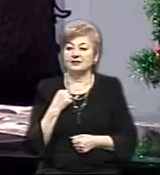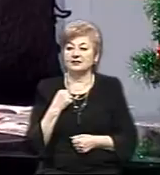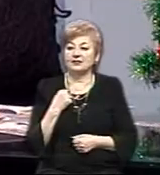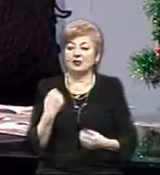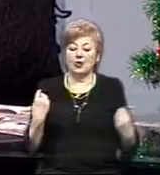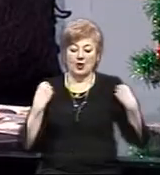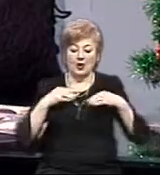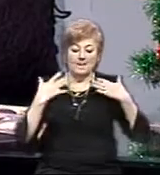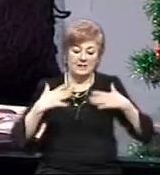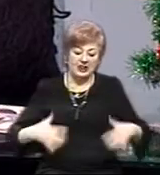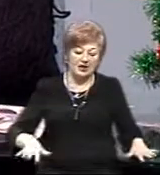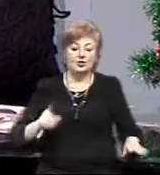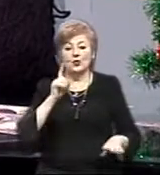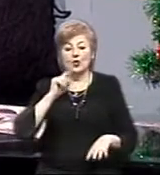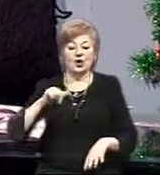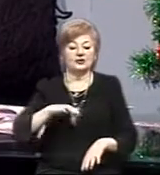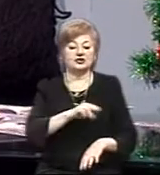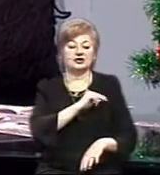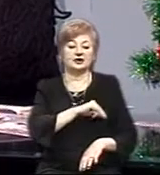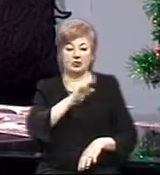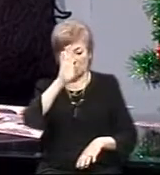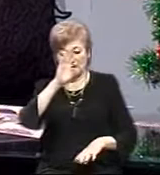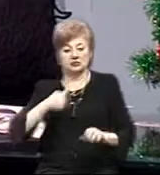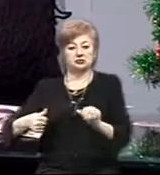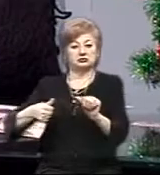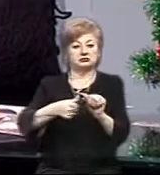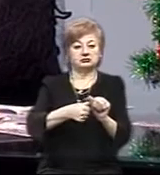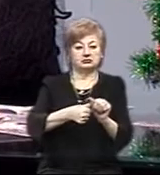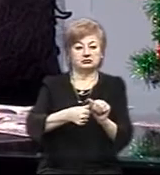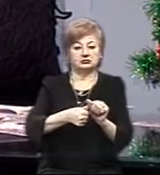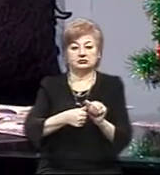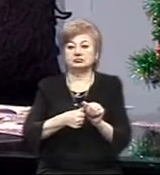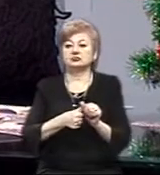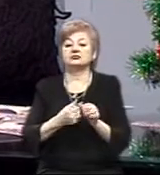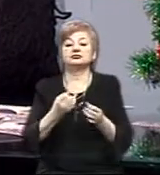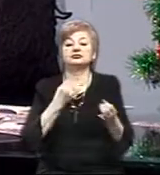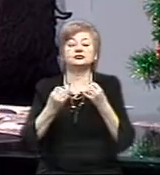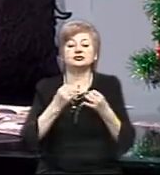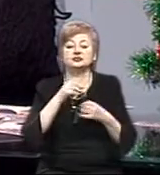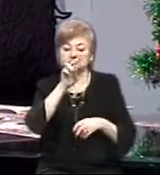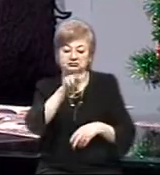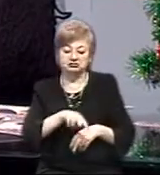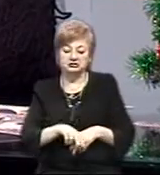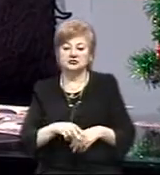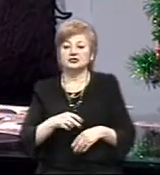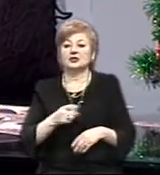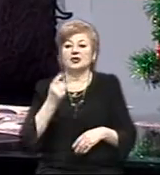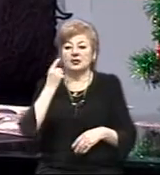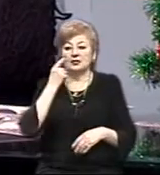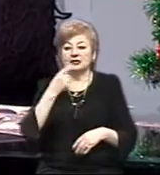Вдягла нову сукню, поки йшла на роботу, причепився незнайомий хлопець з образливими коментарями щодо зовнішнього вигляду. Мінус 3